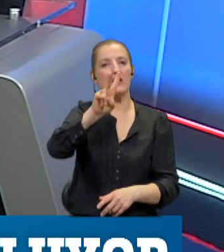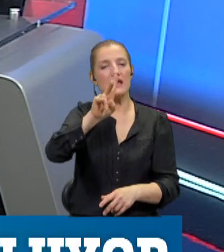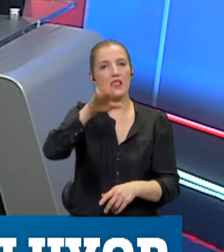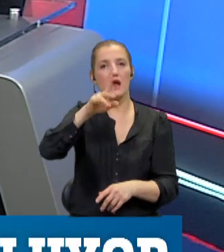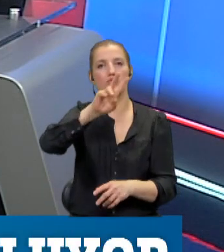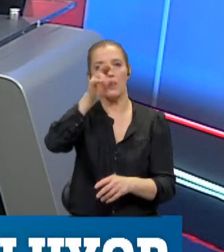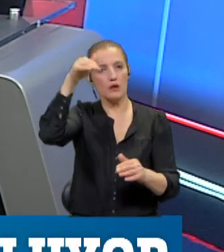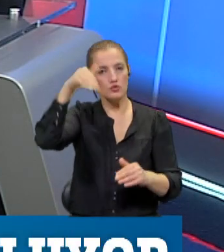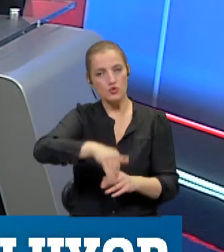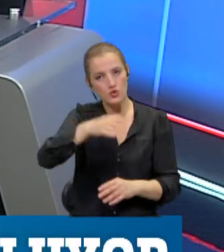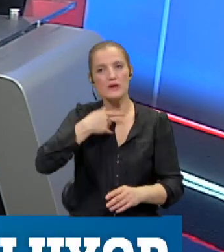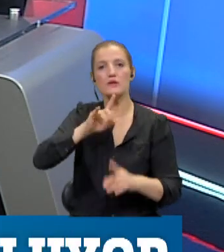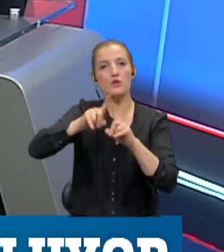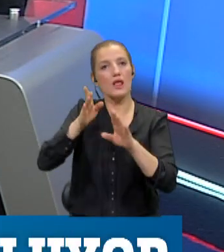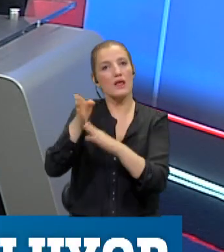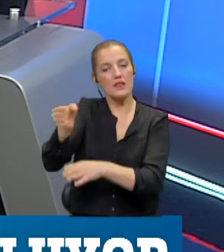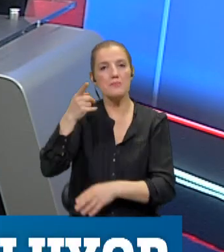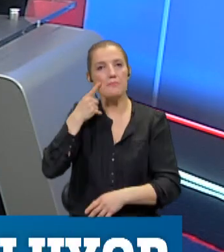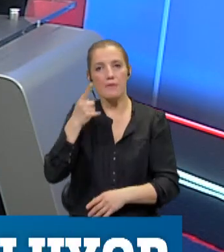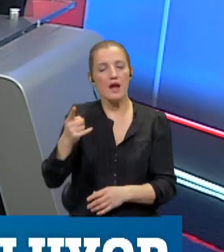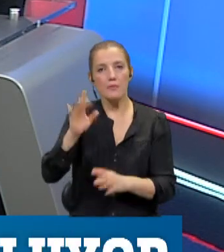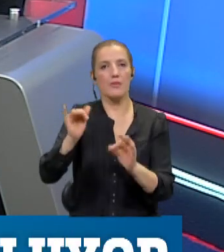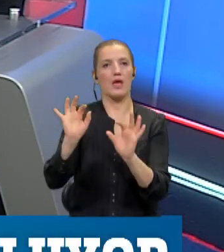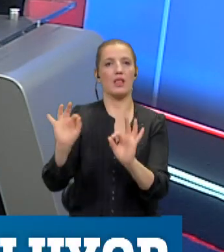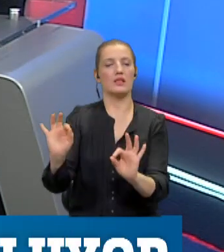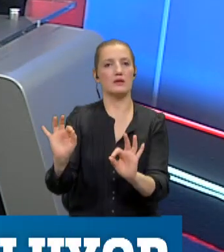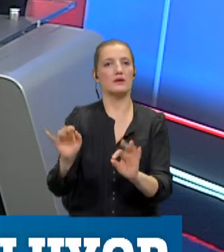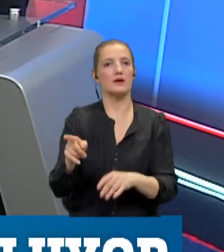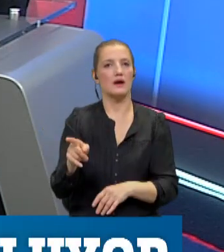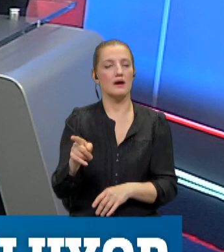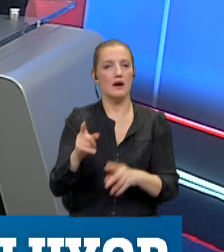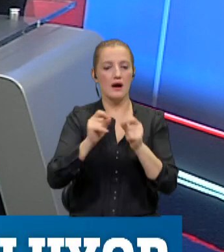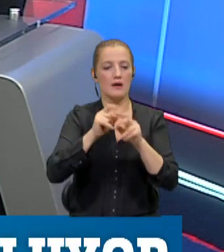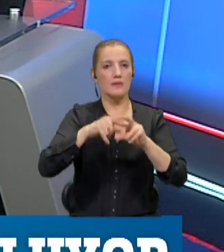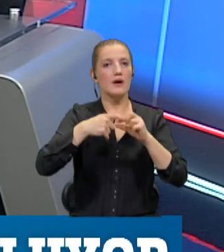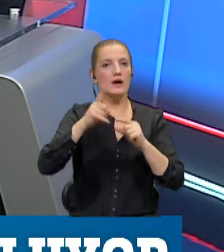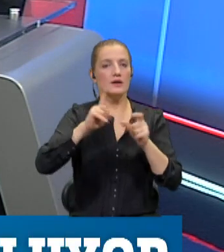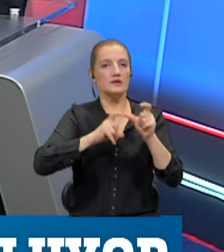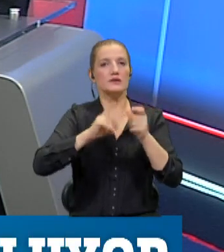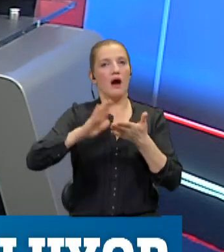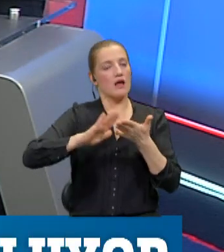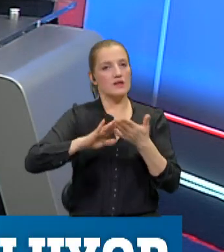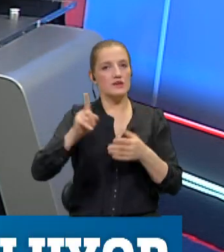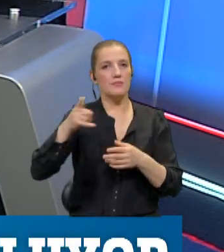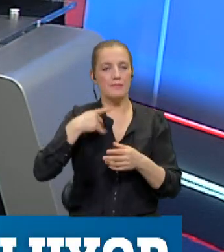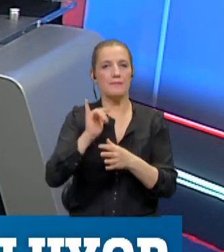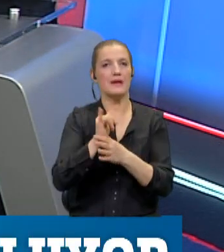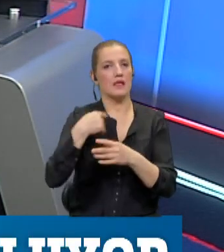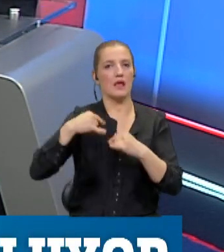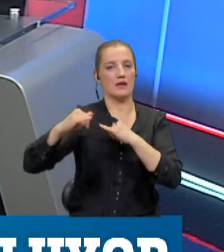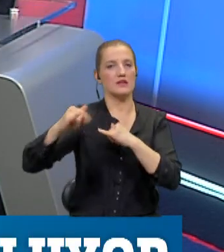stokçu ama bundan söylemedi mi esnafa işte bilmiyorum ben Barış yarkadaş arkadaşımız meslektaşımız öyle